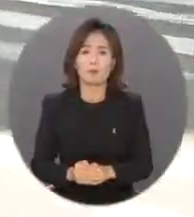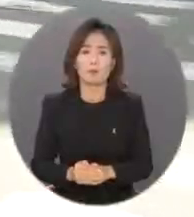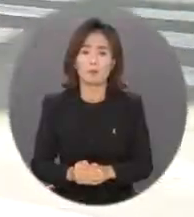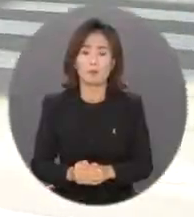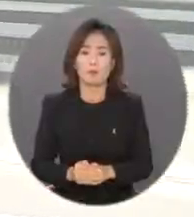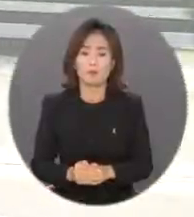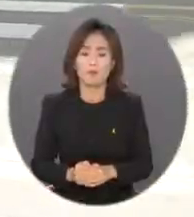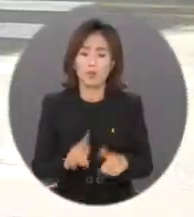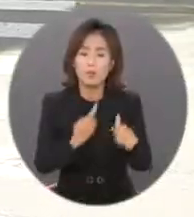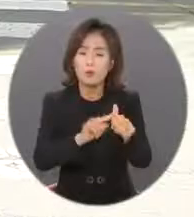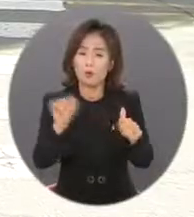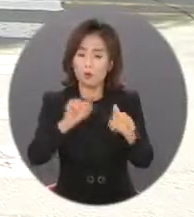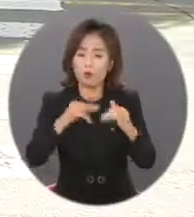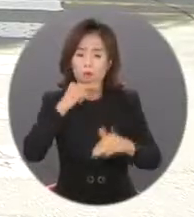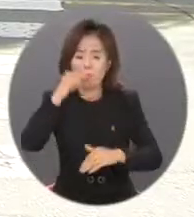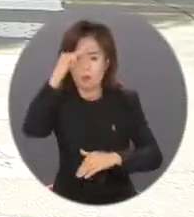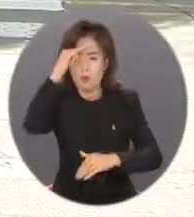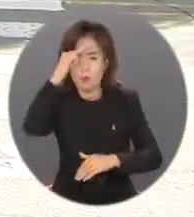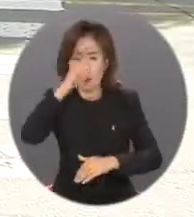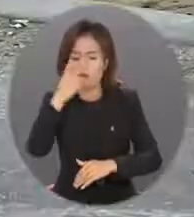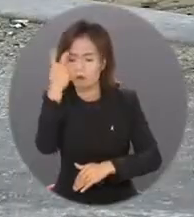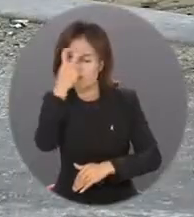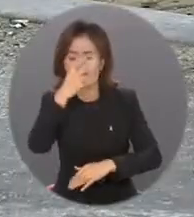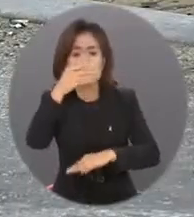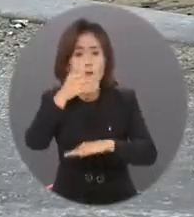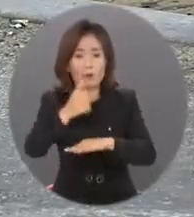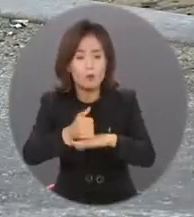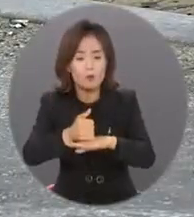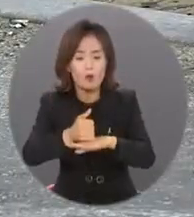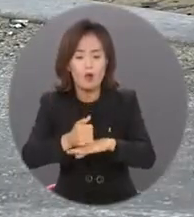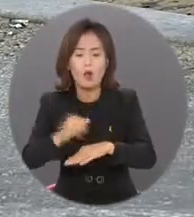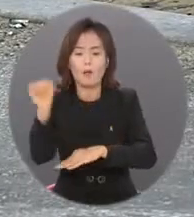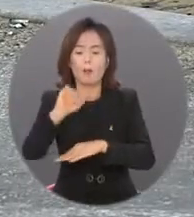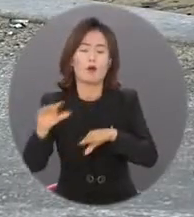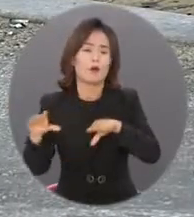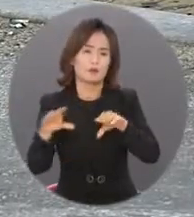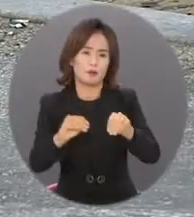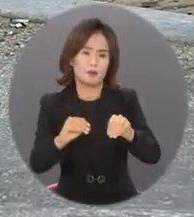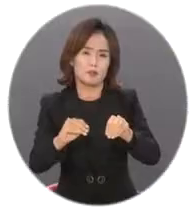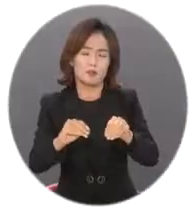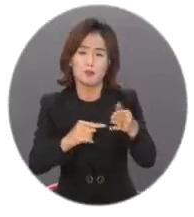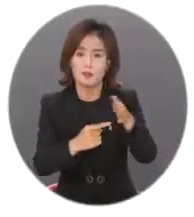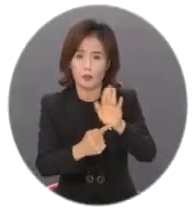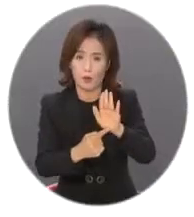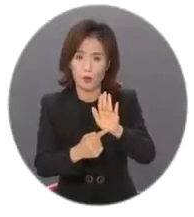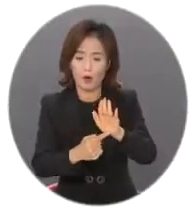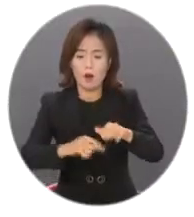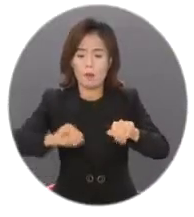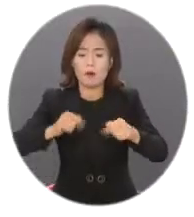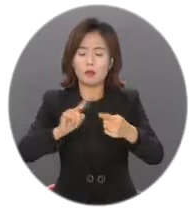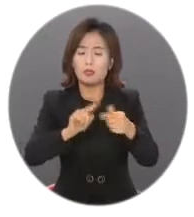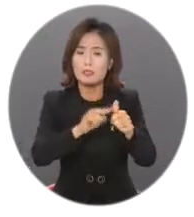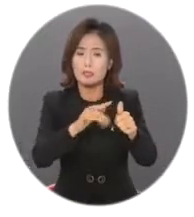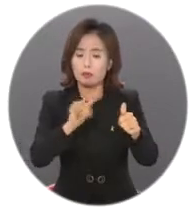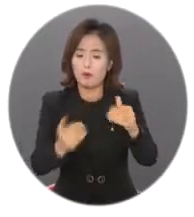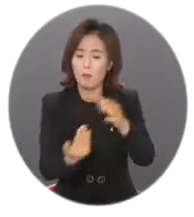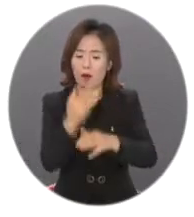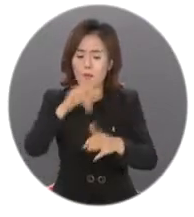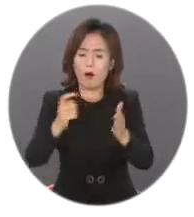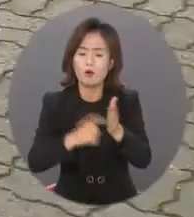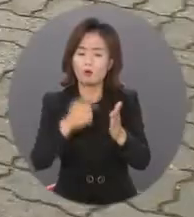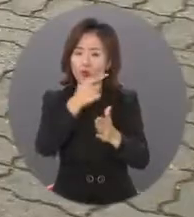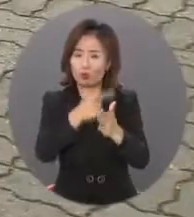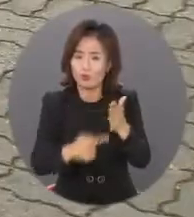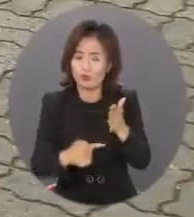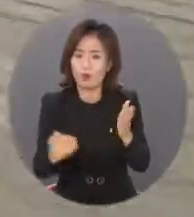suv 운전자의 혈중 알코올 농도를 측정해보니 면허정지 수준이 나왔습니다 배달 기사 a 씨는 사고 직구 응급